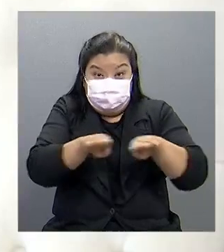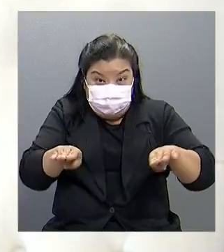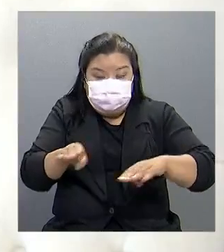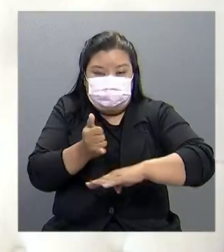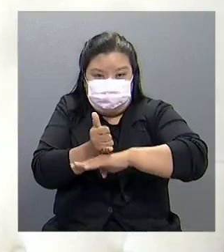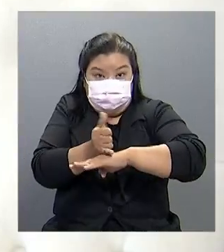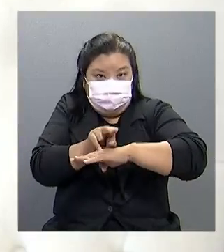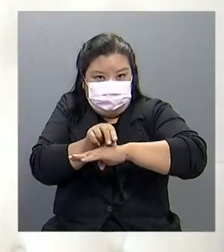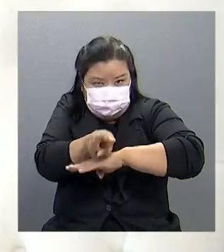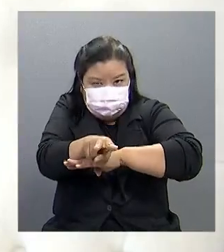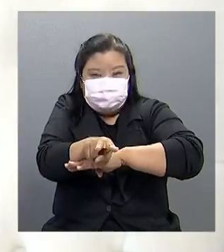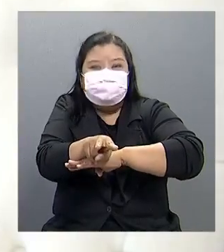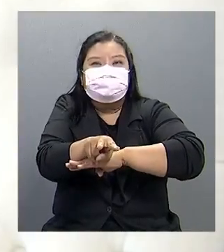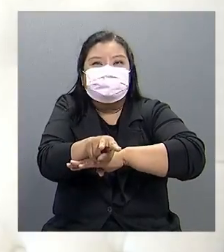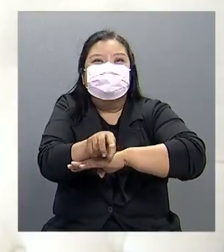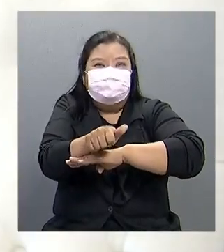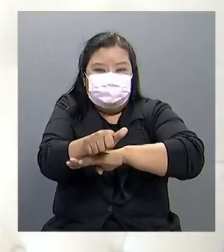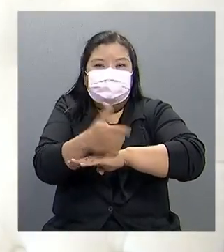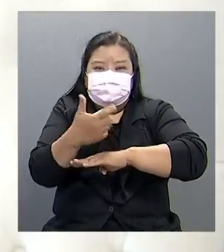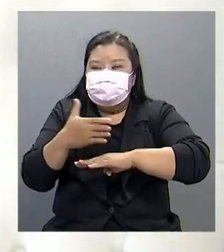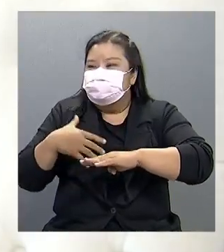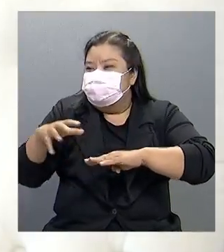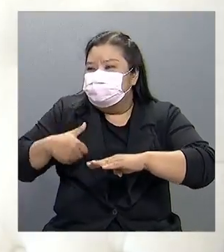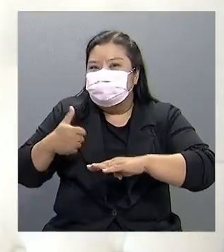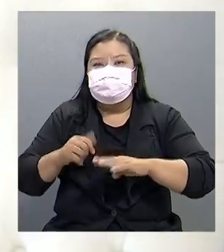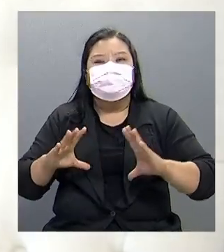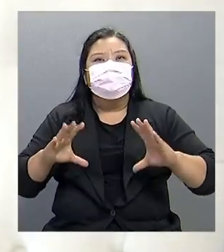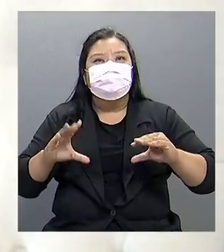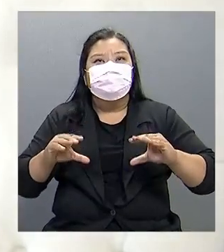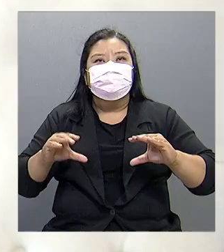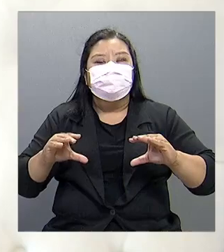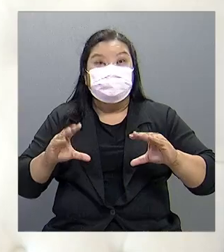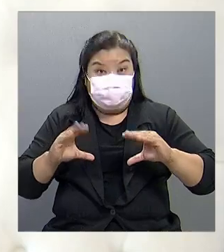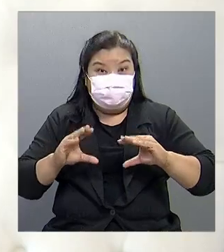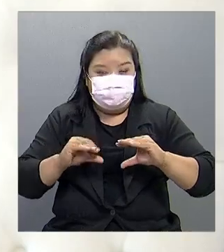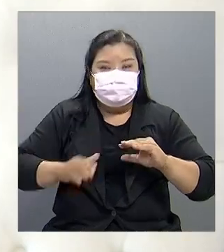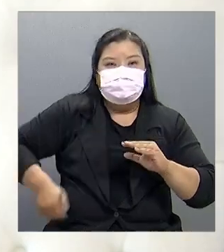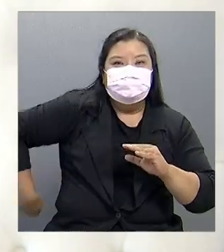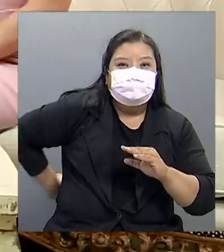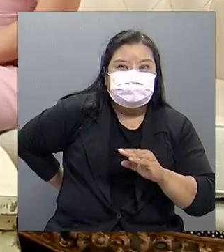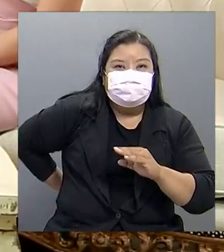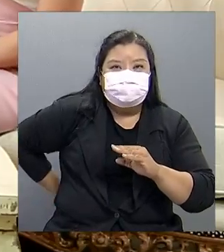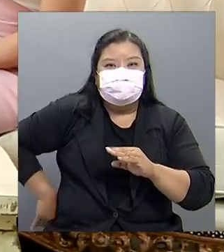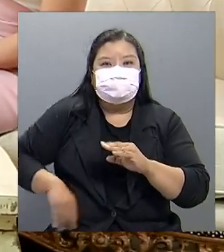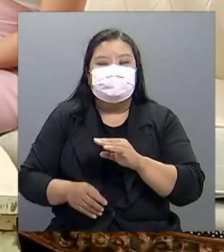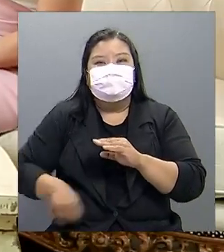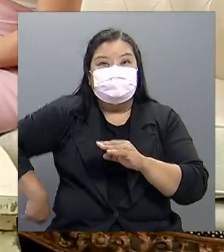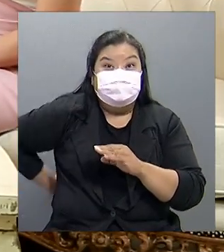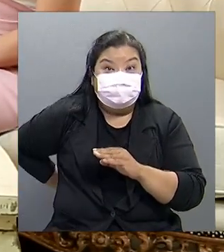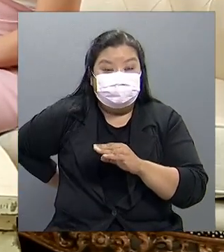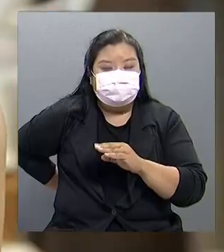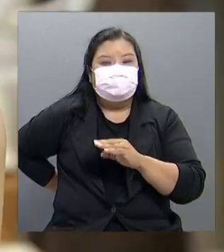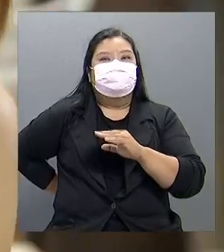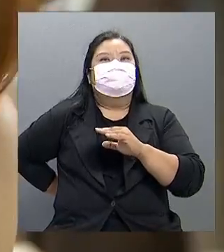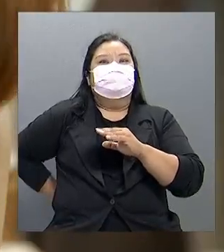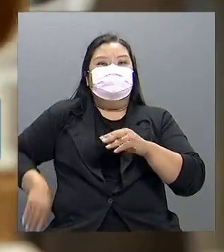วก็หาเป็นพนักที่เป็นหมอนก็ได้ฮะมาหนุนที่หลังเอาไว้นะให้เรามีที่สปอร์ตแล้วก็เหยียดขาออกไปยาวๆ ก็คือไปนั่งเหมือนมีกำ